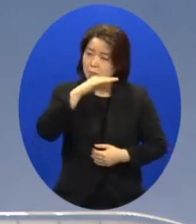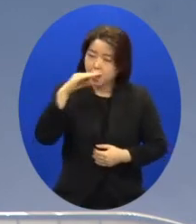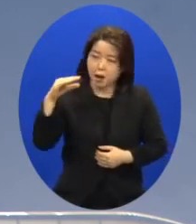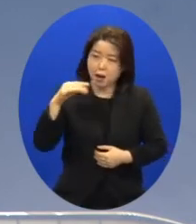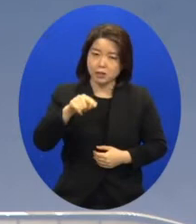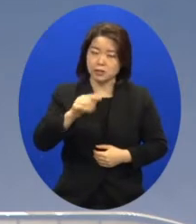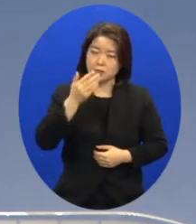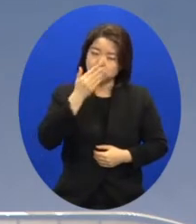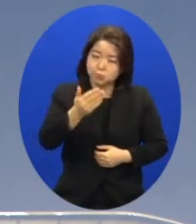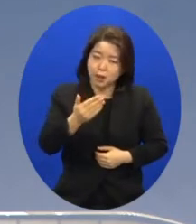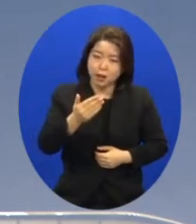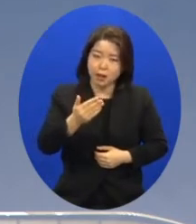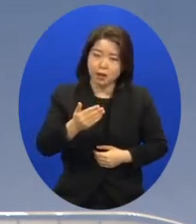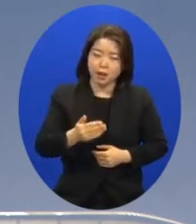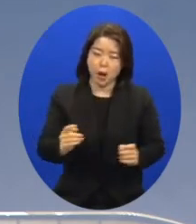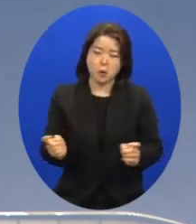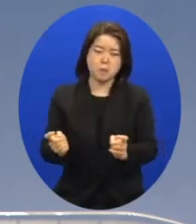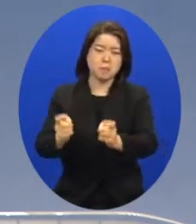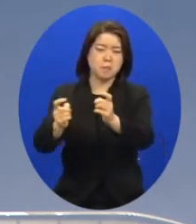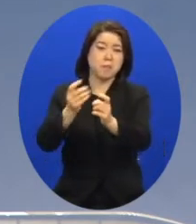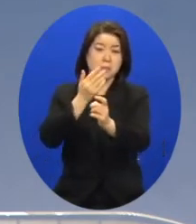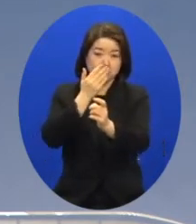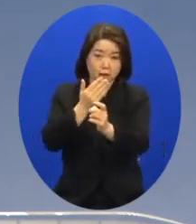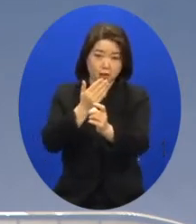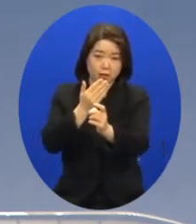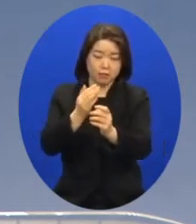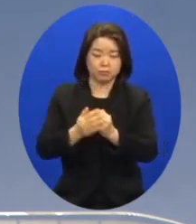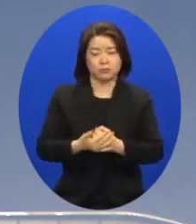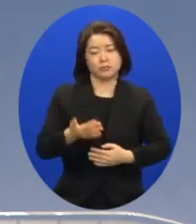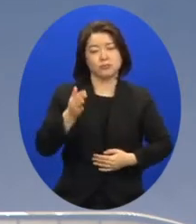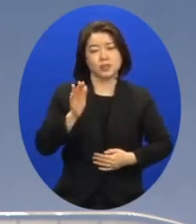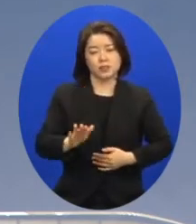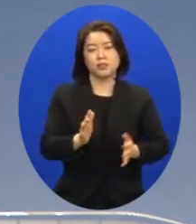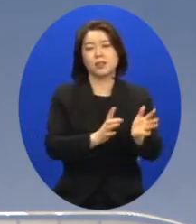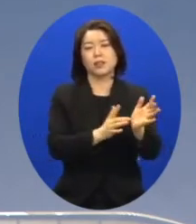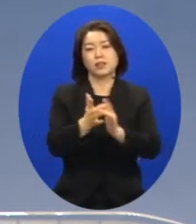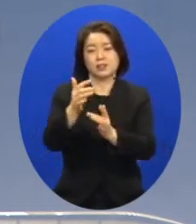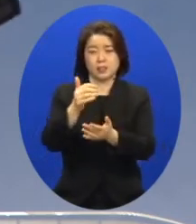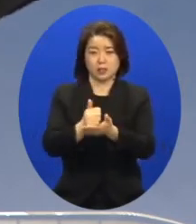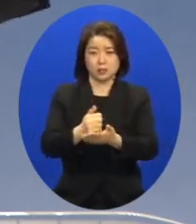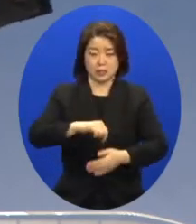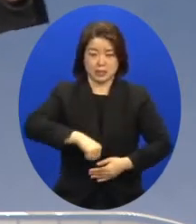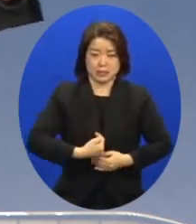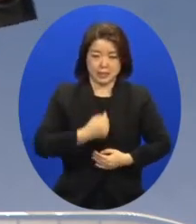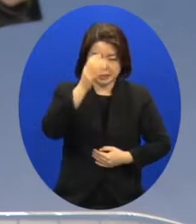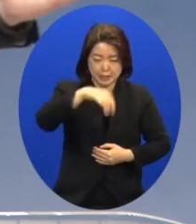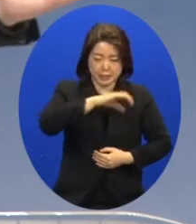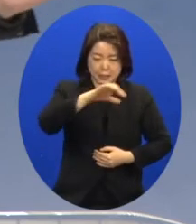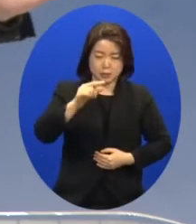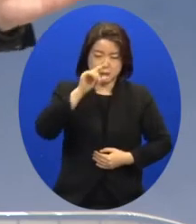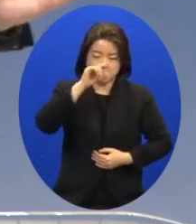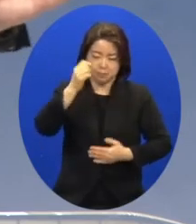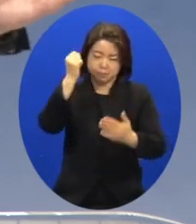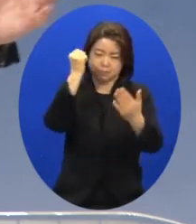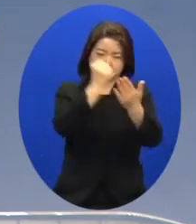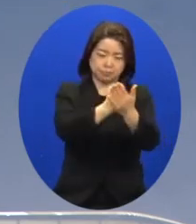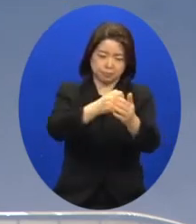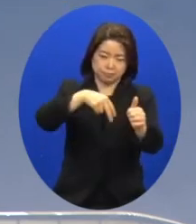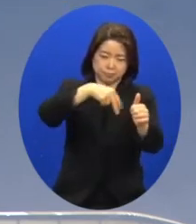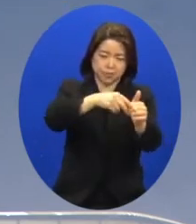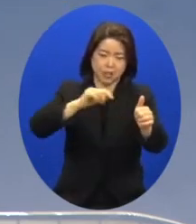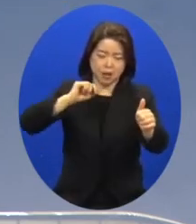겁니까? 논쟁할 수 있지요. 그런데 예수님께서 당신이 십자가에 달려있는 그 기가 막힌